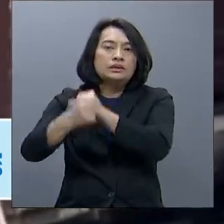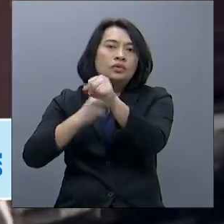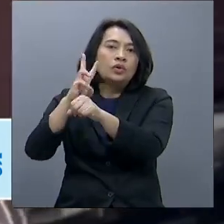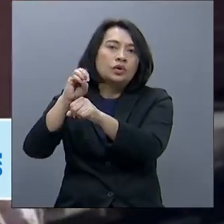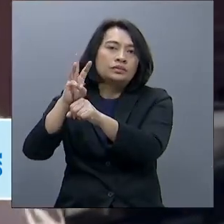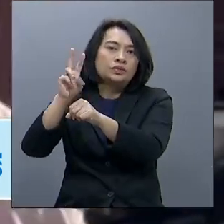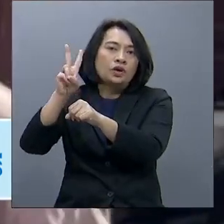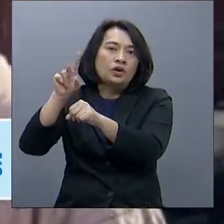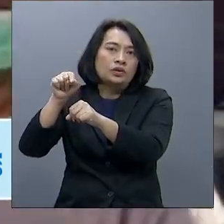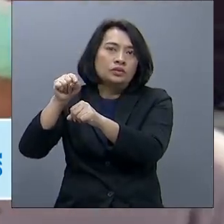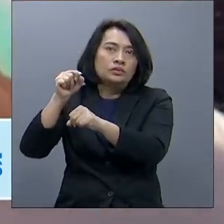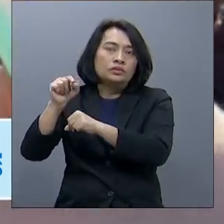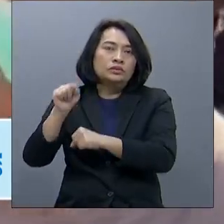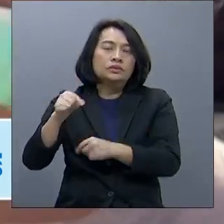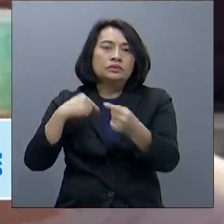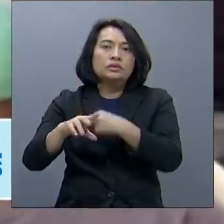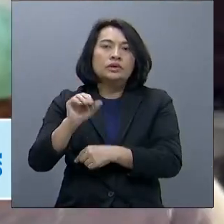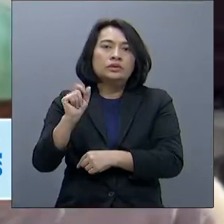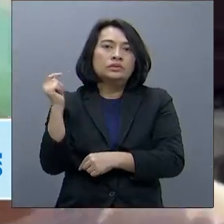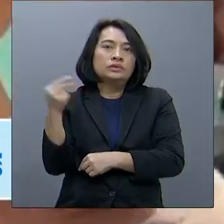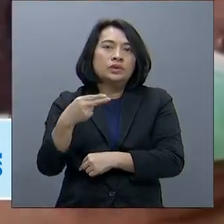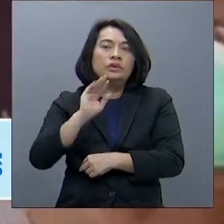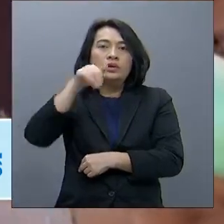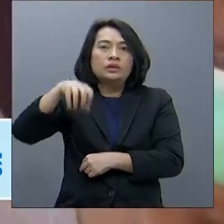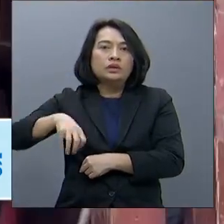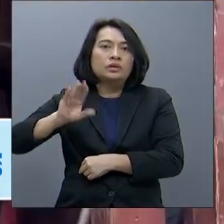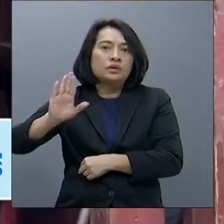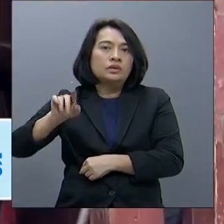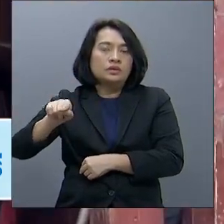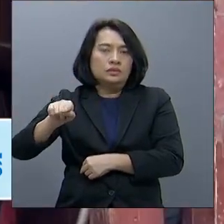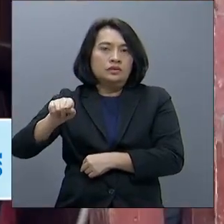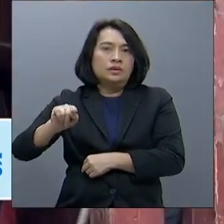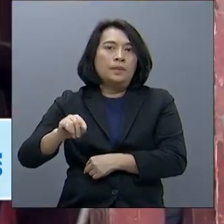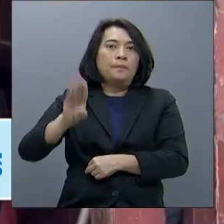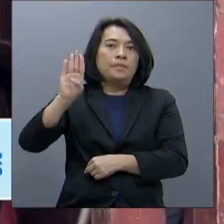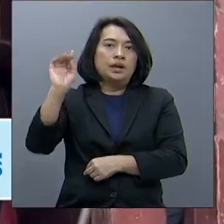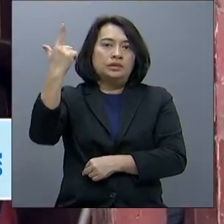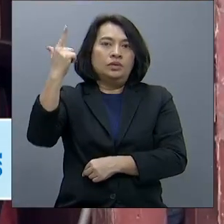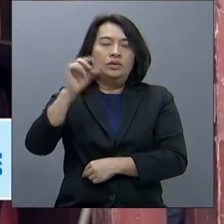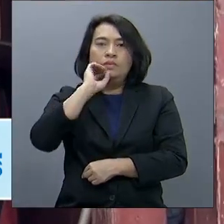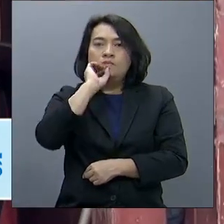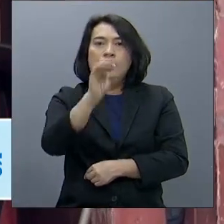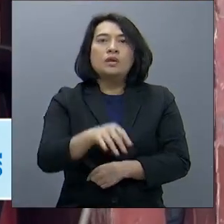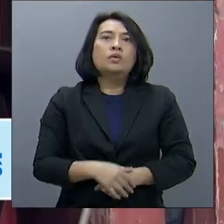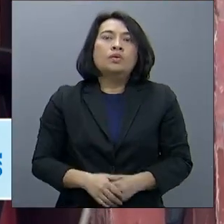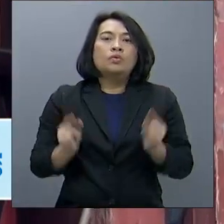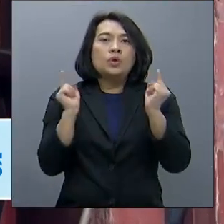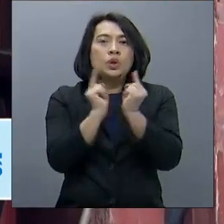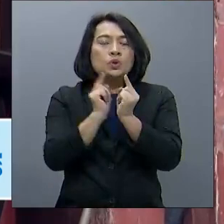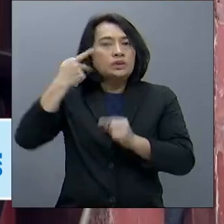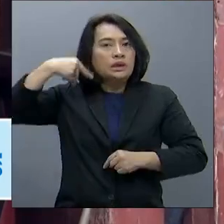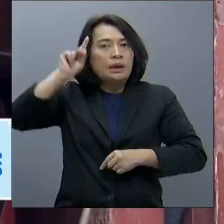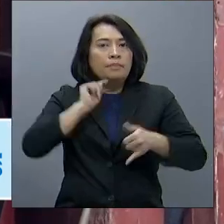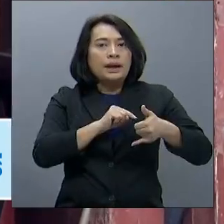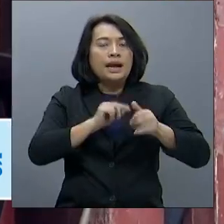62ปีค่ะท่านเป็นสท.เทศบาลเมืองใหม่บางบัวทองให้ข้อมูลแบบนี้บอกว่าเขาเนี่ยรู้จักกับคุณป้าสมนึกมาตั้ง